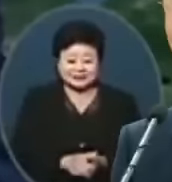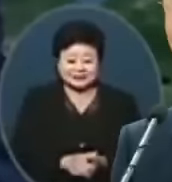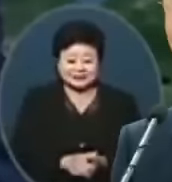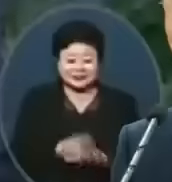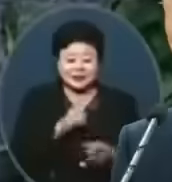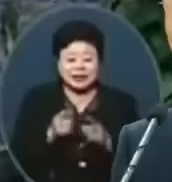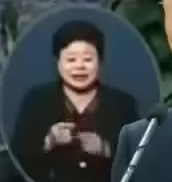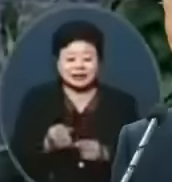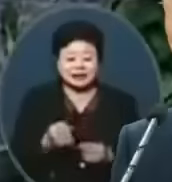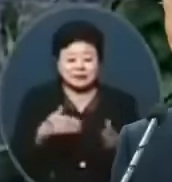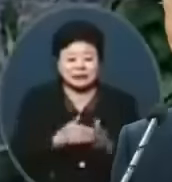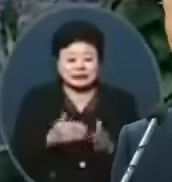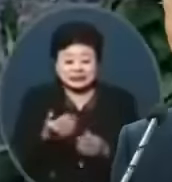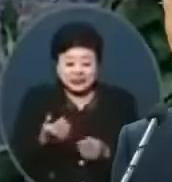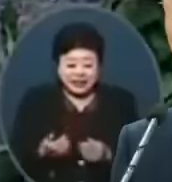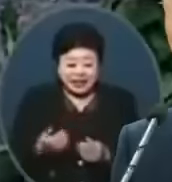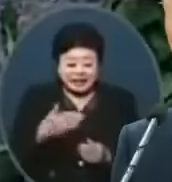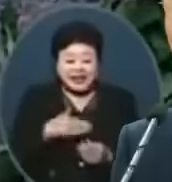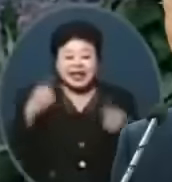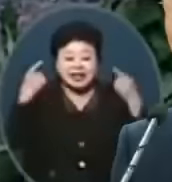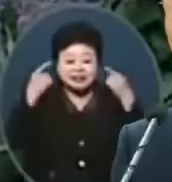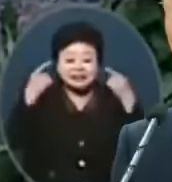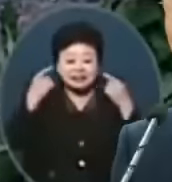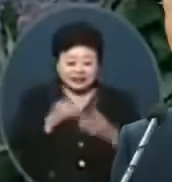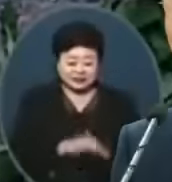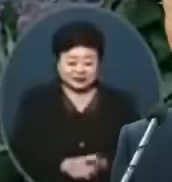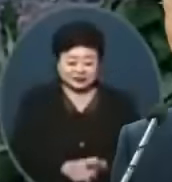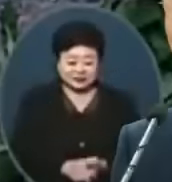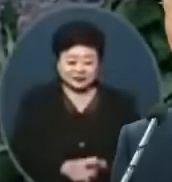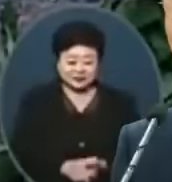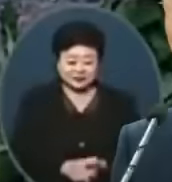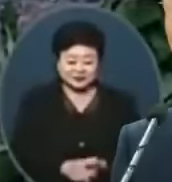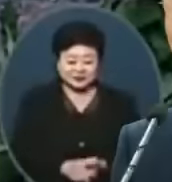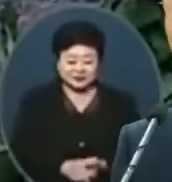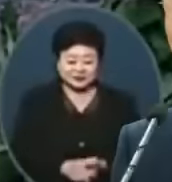그들이 말을 마치기 전에 내가 들을 것이야.